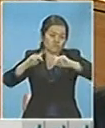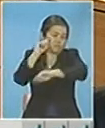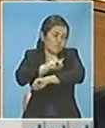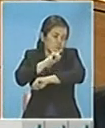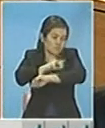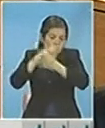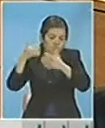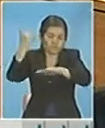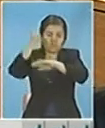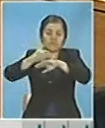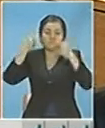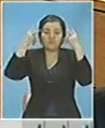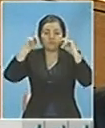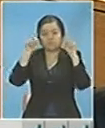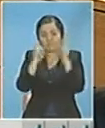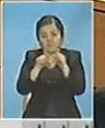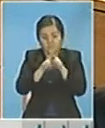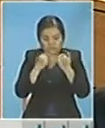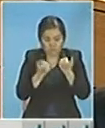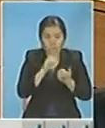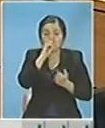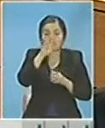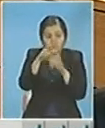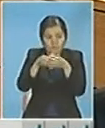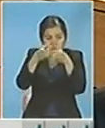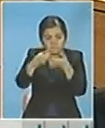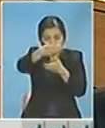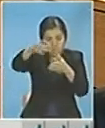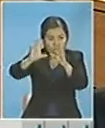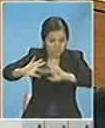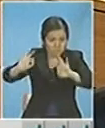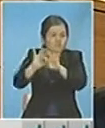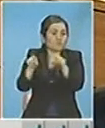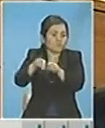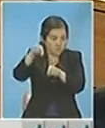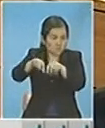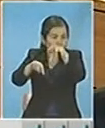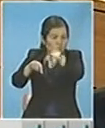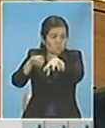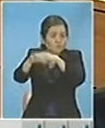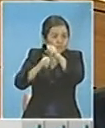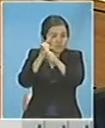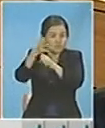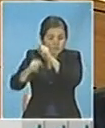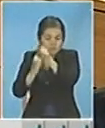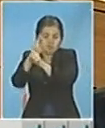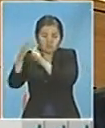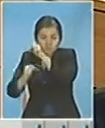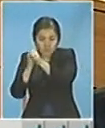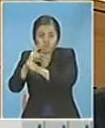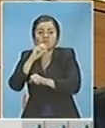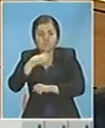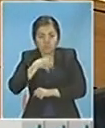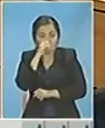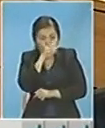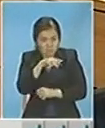ทั้งพนักท่านนายกรัฐมนตรีด้วยนะครับว่าราชบัณฑิตเนี่ยสำคัญมากครับดังนั้นแต่ละปีเนี่ยผมอยากจะกราบเรียนให้หน่วยงานที่เกี่ยวข้